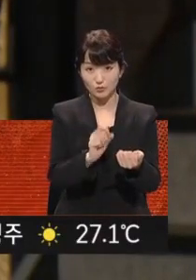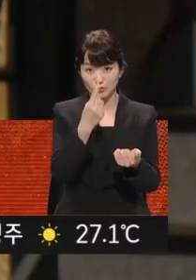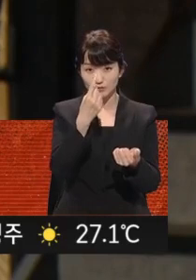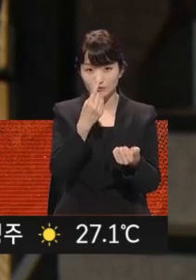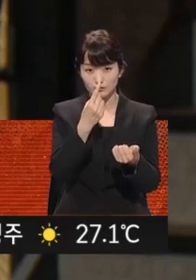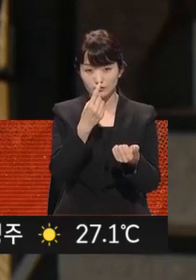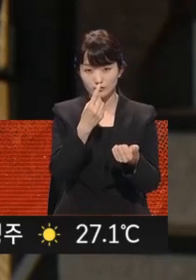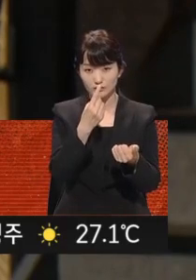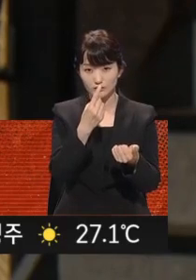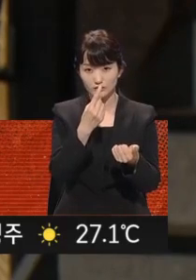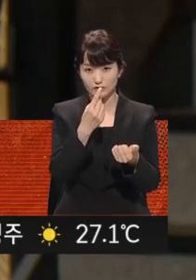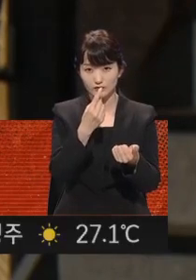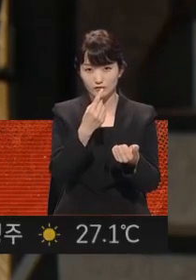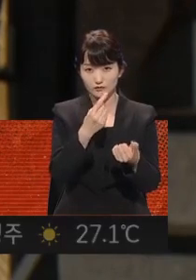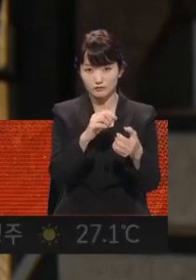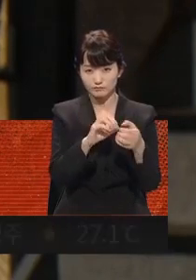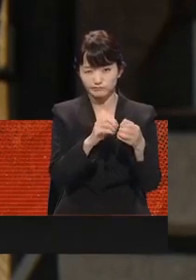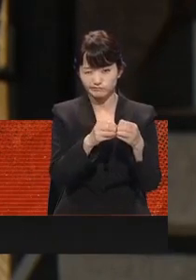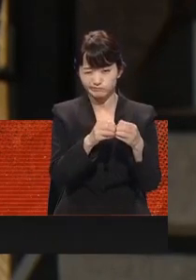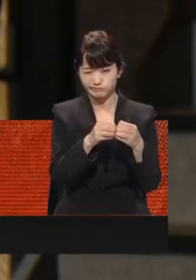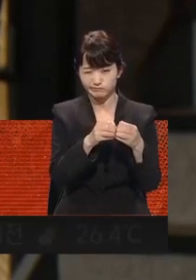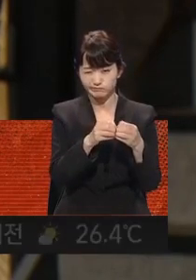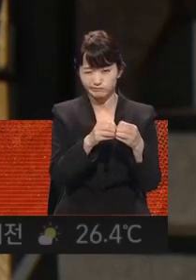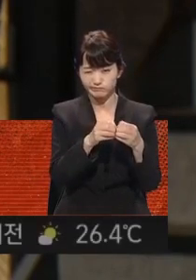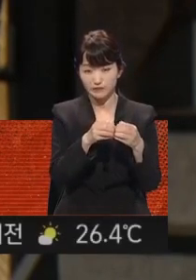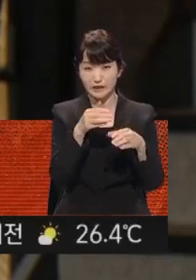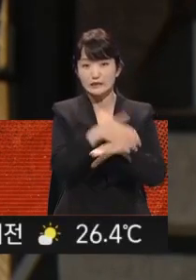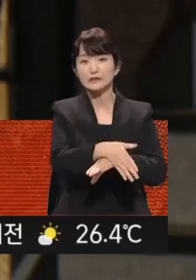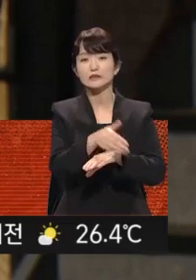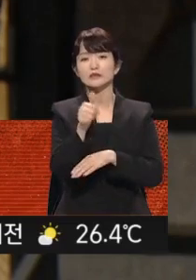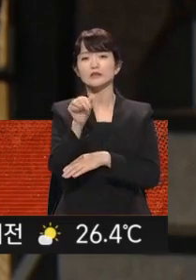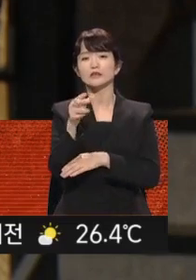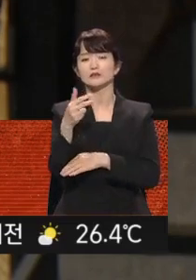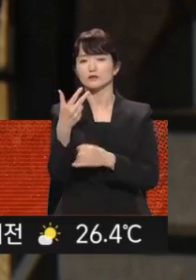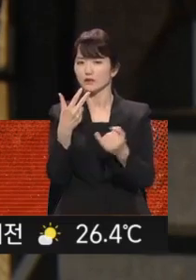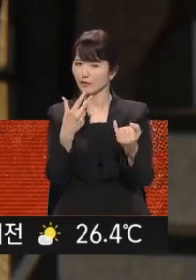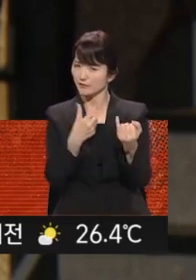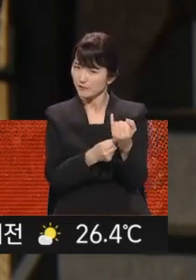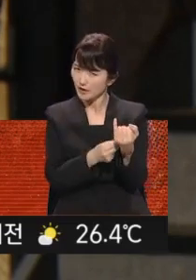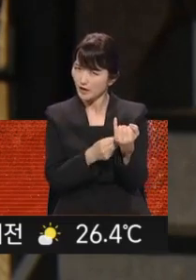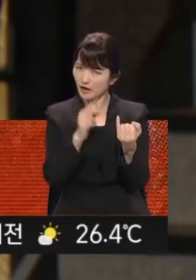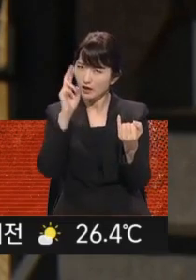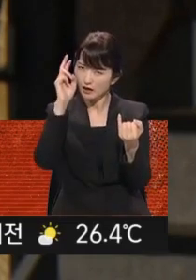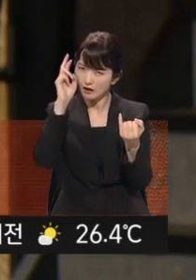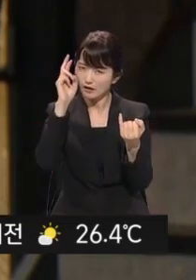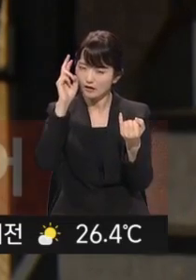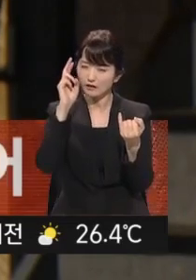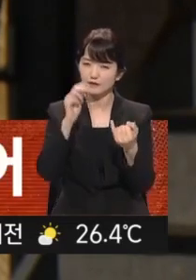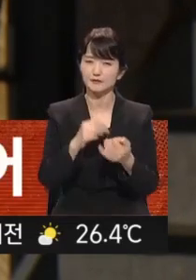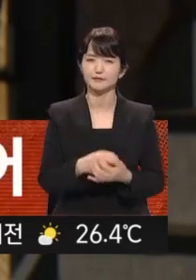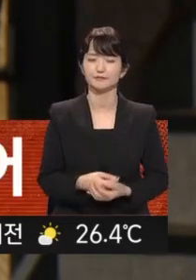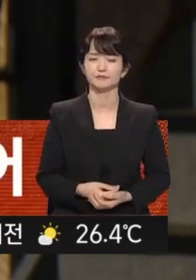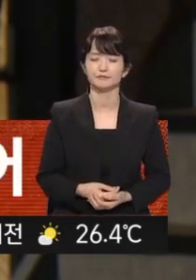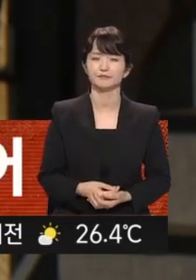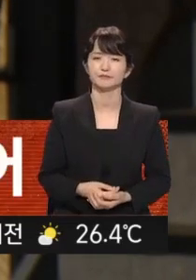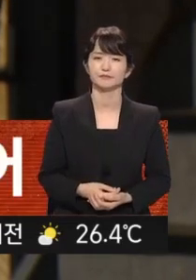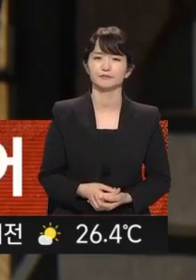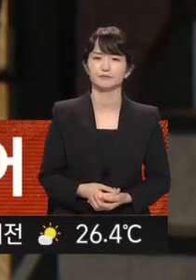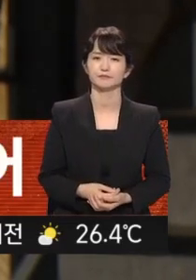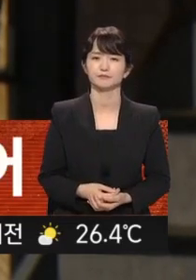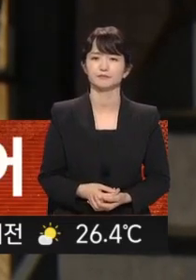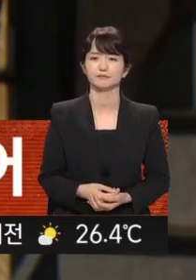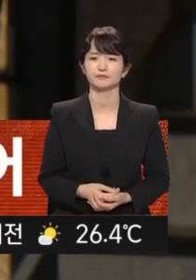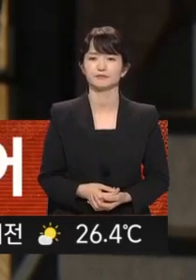위장을 하기 위해서 뒤늦게 혈청주사를 갖다가 놓은 것은 아닌가 이런 그 어떤 의문도 제기되고